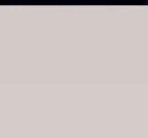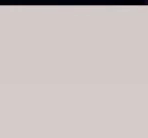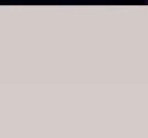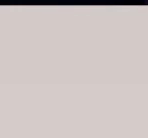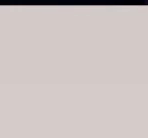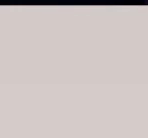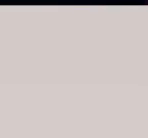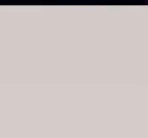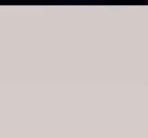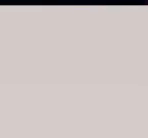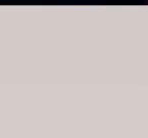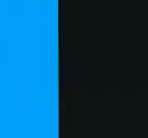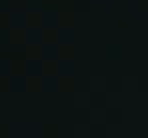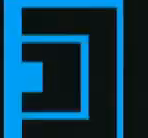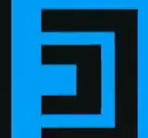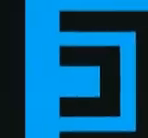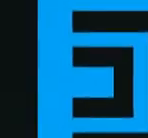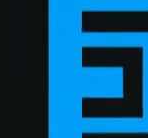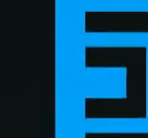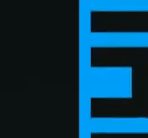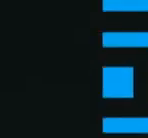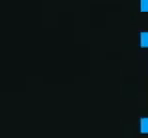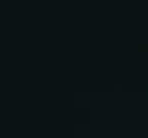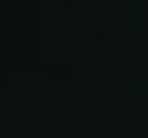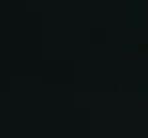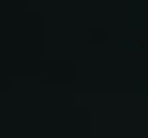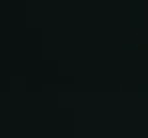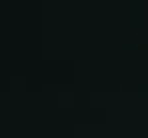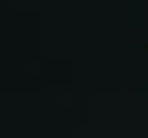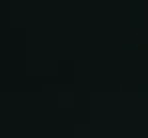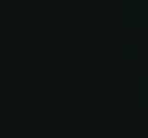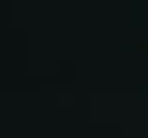מס. לא, אין לי בעיה, אני משלם. אתה משלם על אלה שלא משלמים. אה, אוקיי, לא. אז אתה, זה לא נכון. אני אתן לכם דוגמה, אתמול